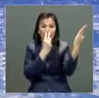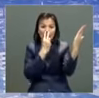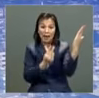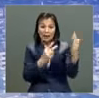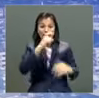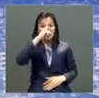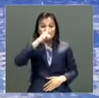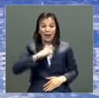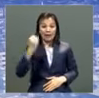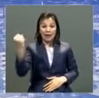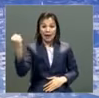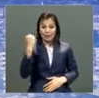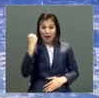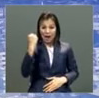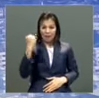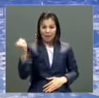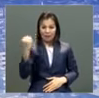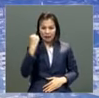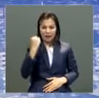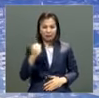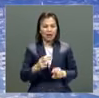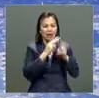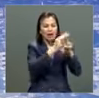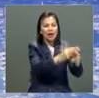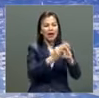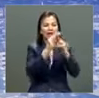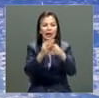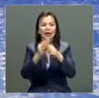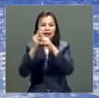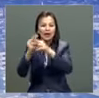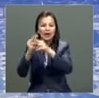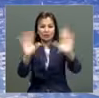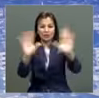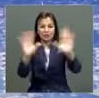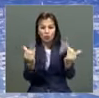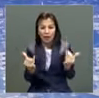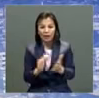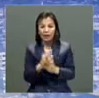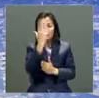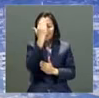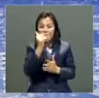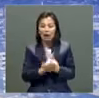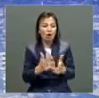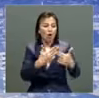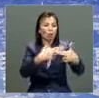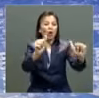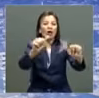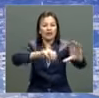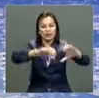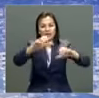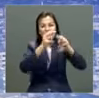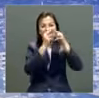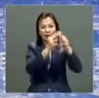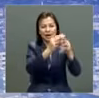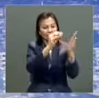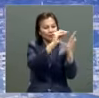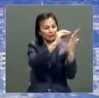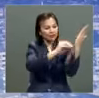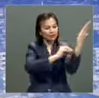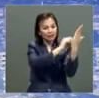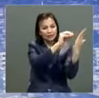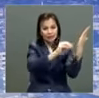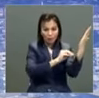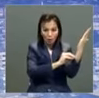การกระจายอำนาจอย่างชัดเจนก็คือการติดเชื้อไวรัสโคโรนานี่แหละครับที่ทำให้แต่ละจังหวัดสามารถ